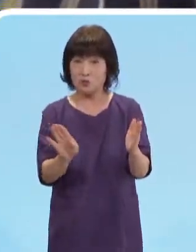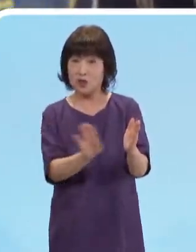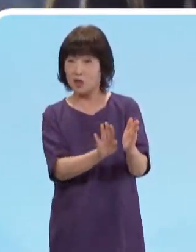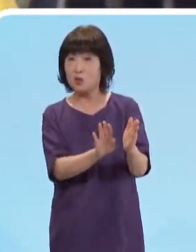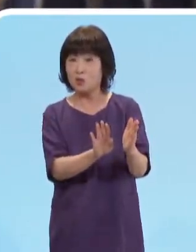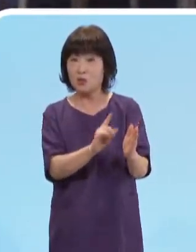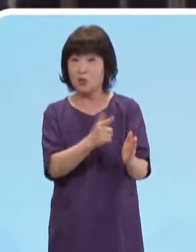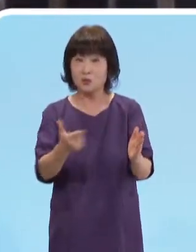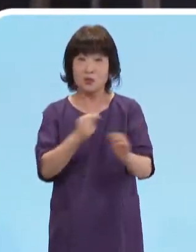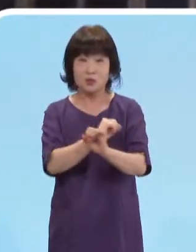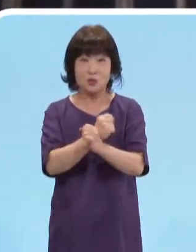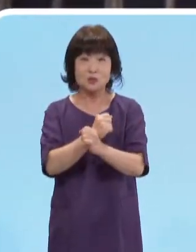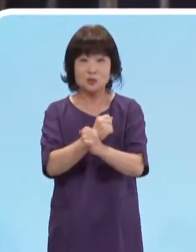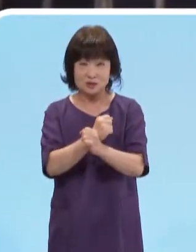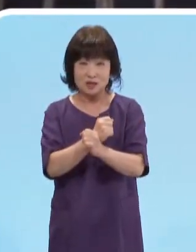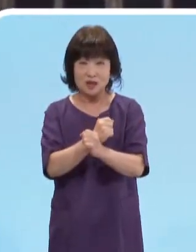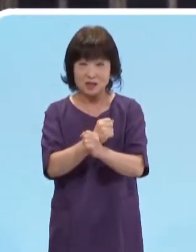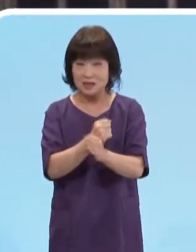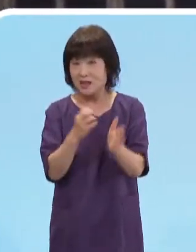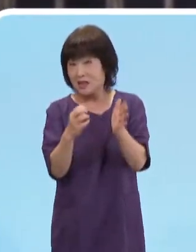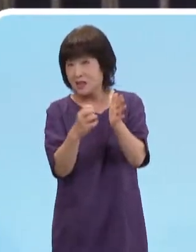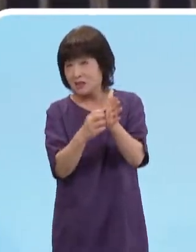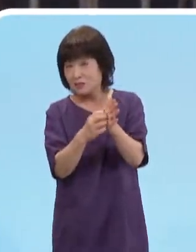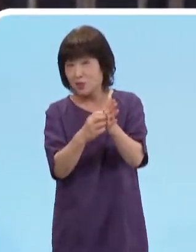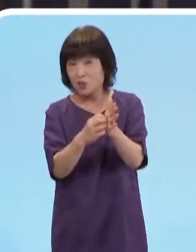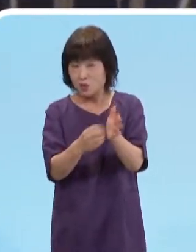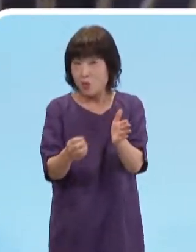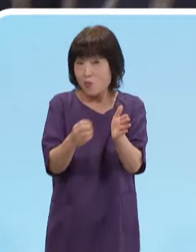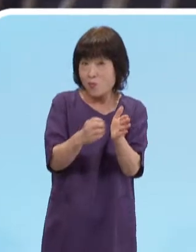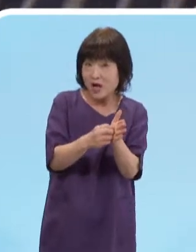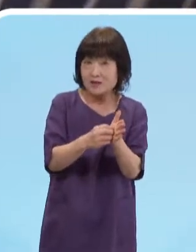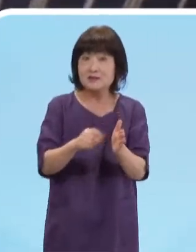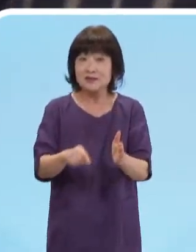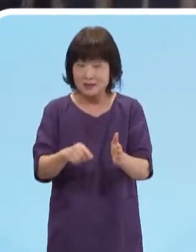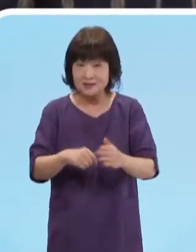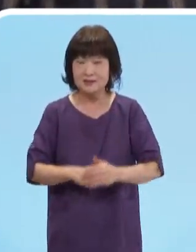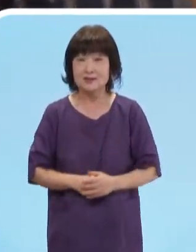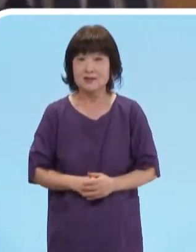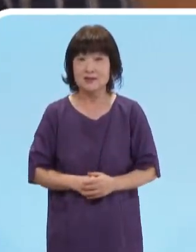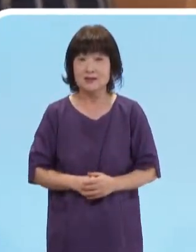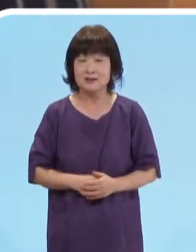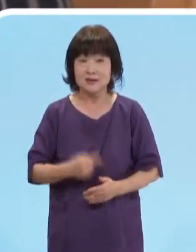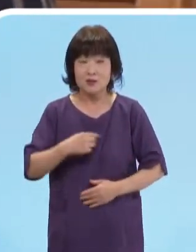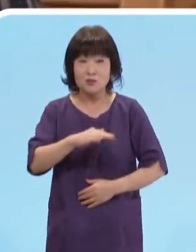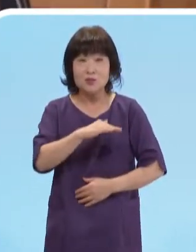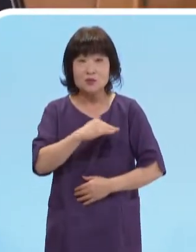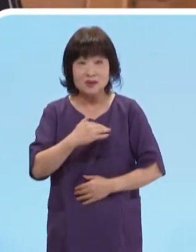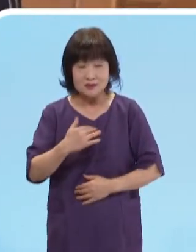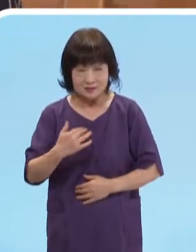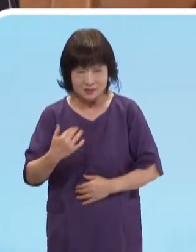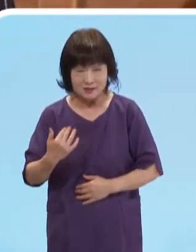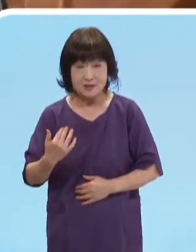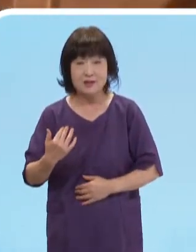り、こうちょっと面白い尻尾を作ってみたりとか、こういう部分は僕た